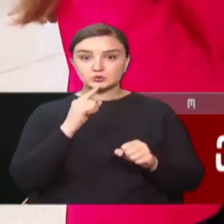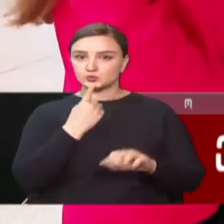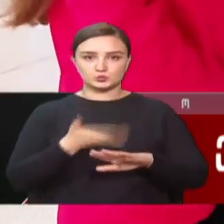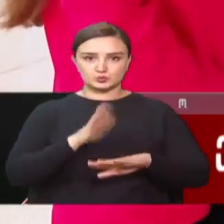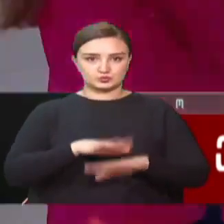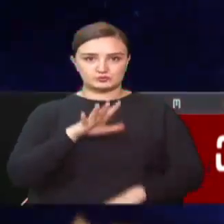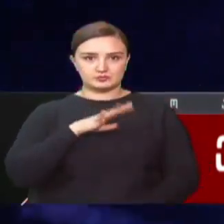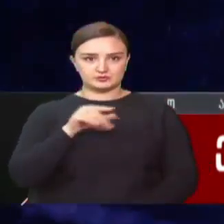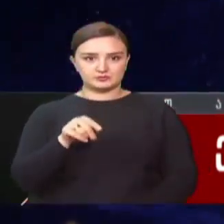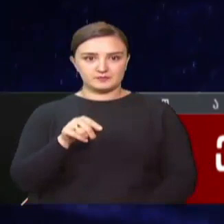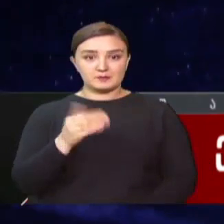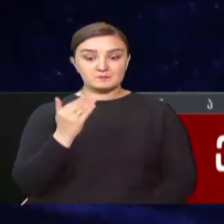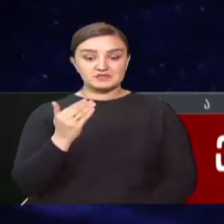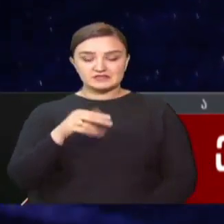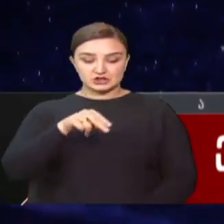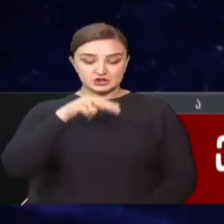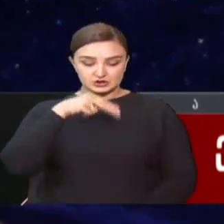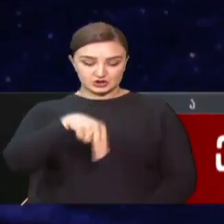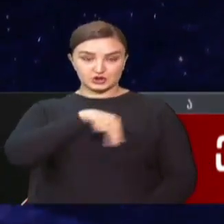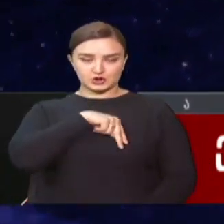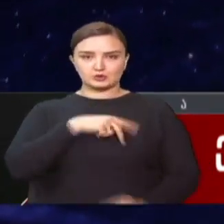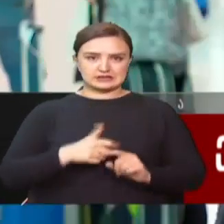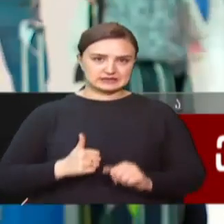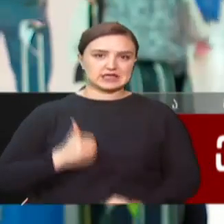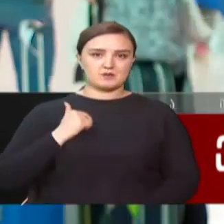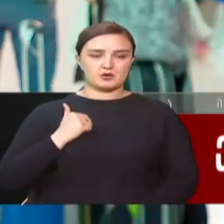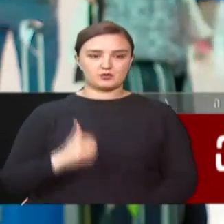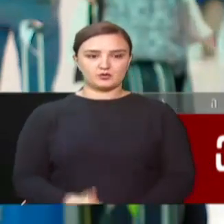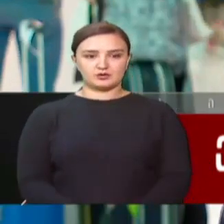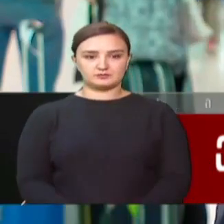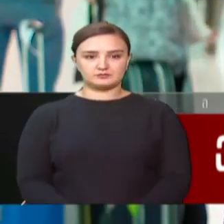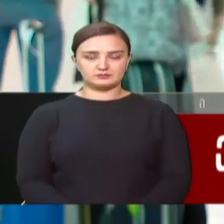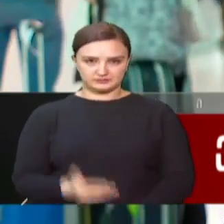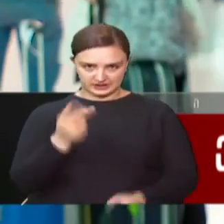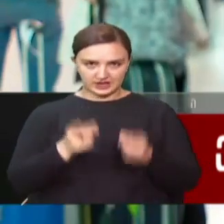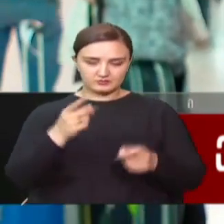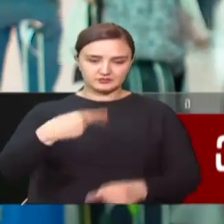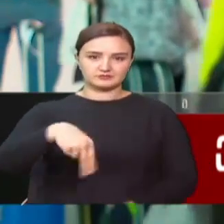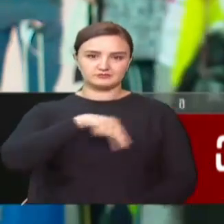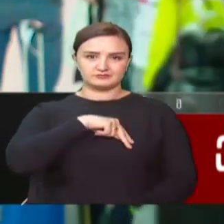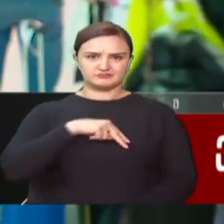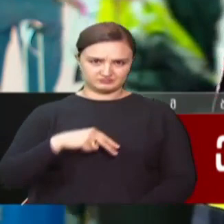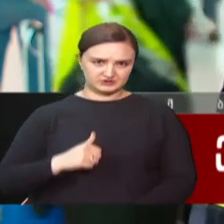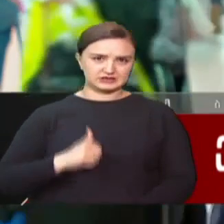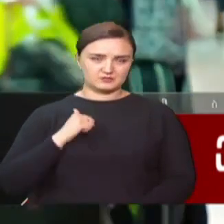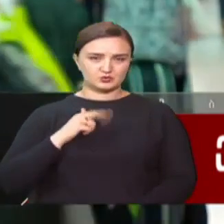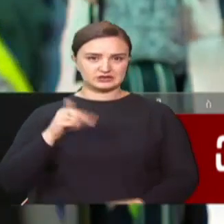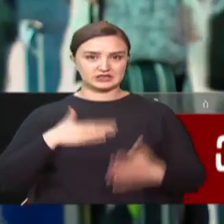leptani codaca și rebulda mistuise și il dozali în samacua. Cildo, n-am dulat samacua da sa